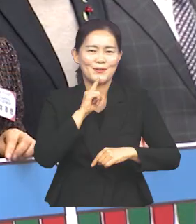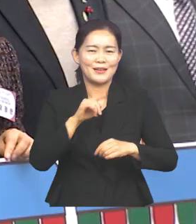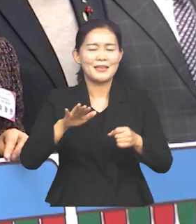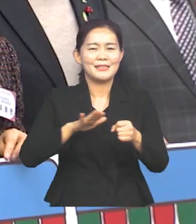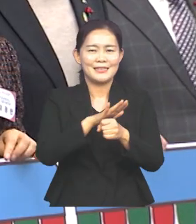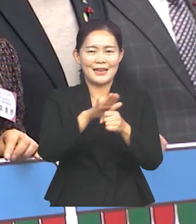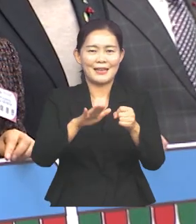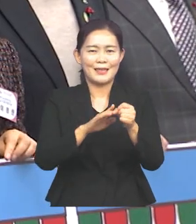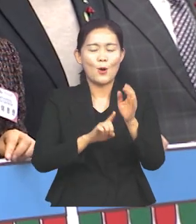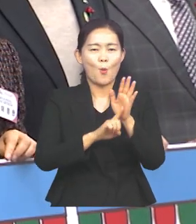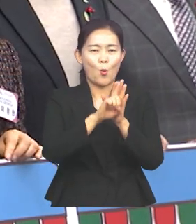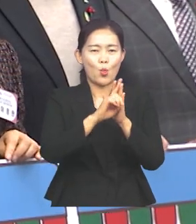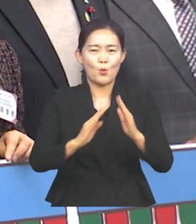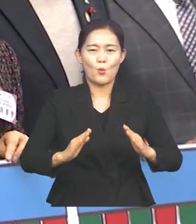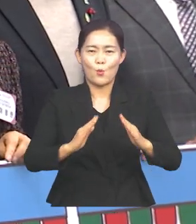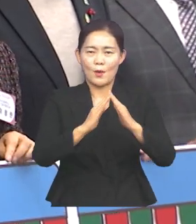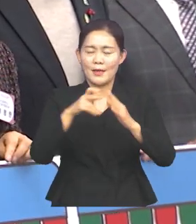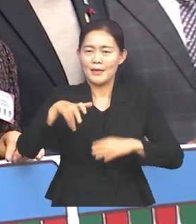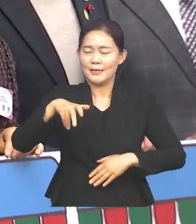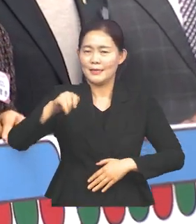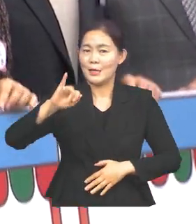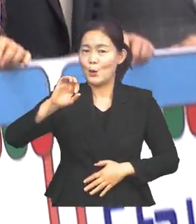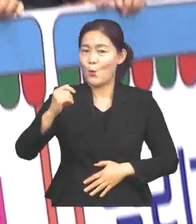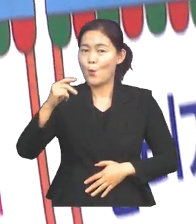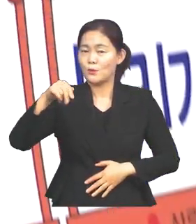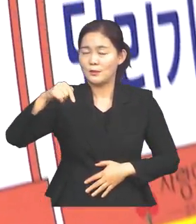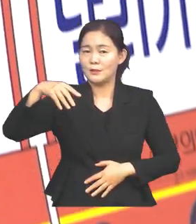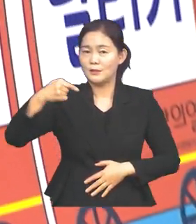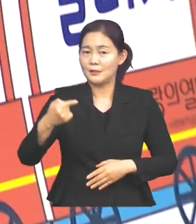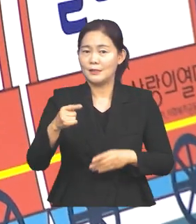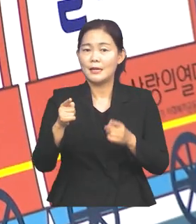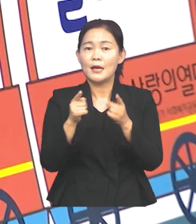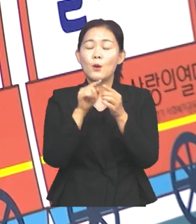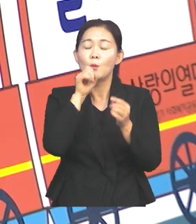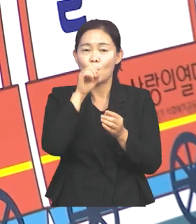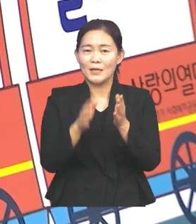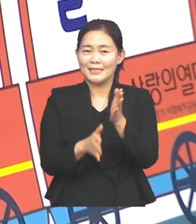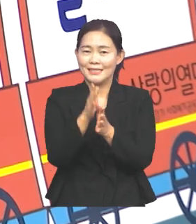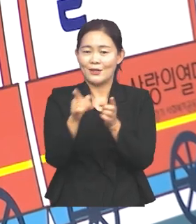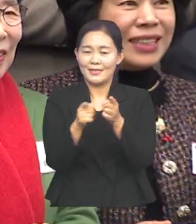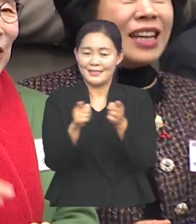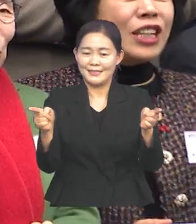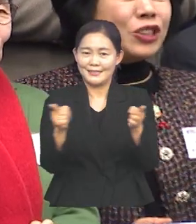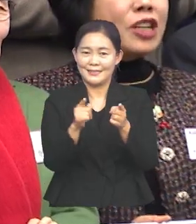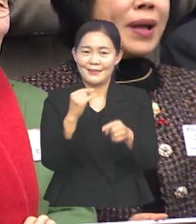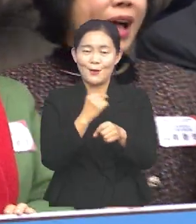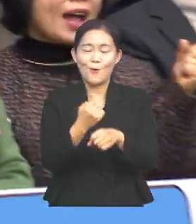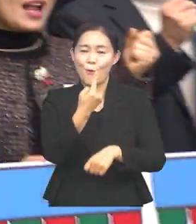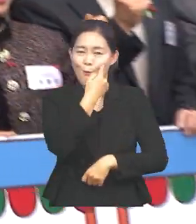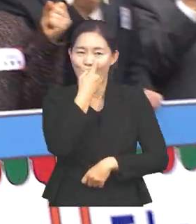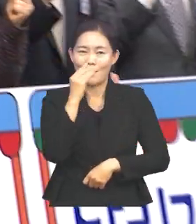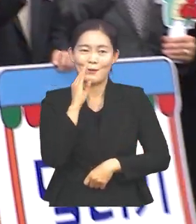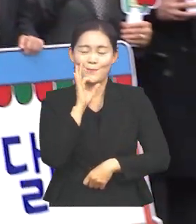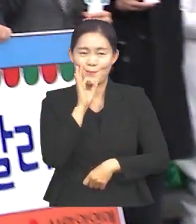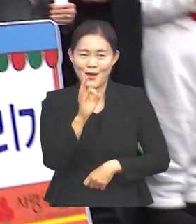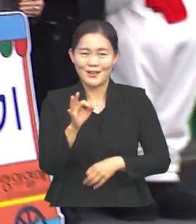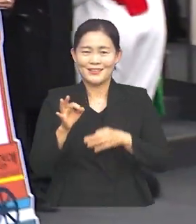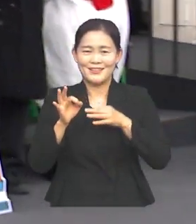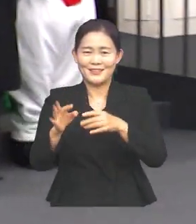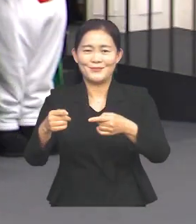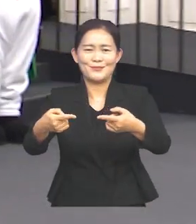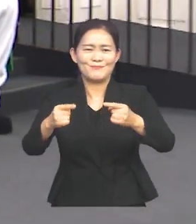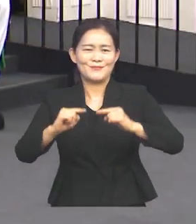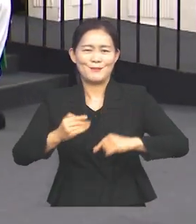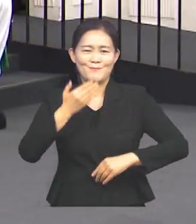동참했습니다. 사랑의 온도탑과 기부 키오스크는 시청 1층 로비에 설치돼 시민들이 기부 현황을 확인하고